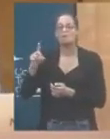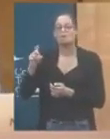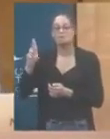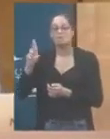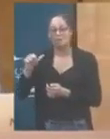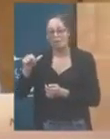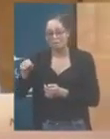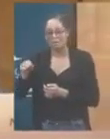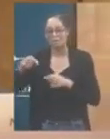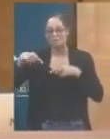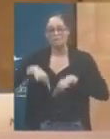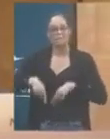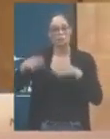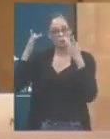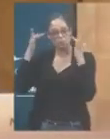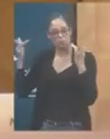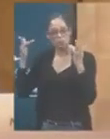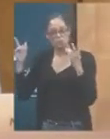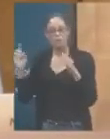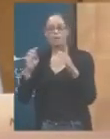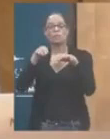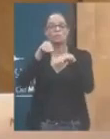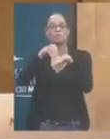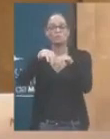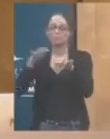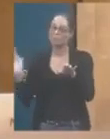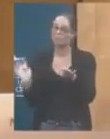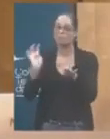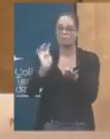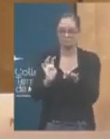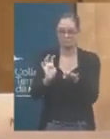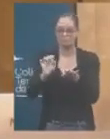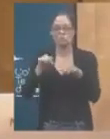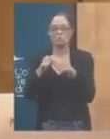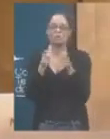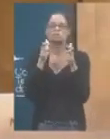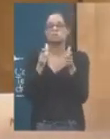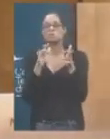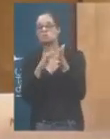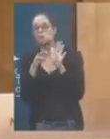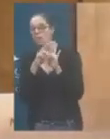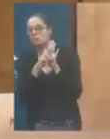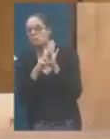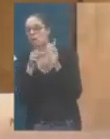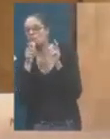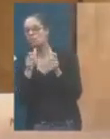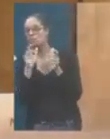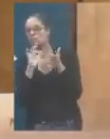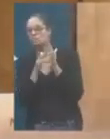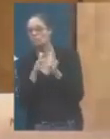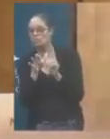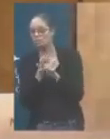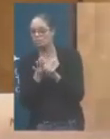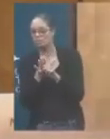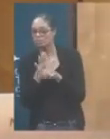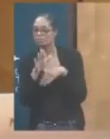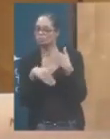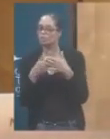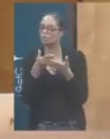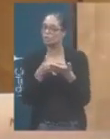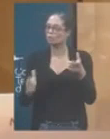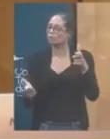siège au conseil d'administration et vérifie bien les règles. Donc, et la situation a pu se